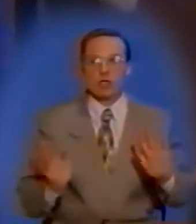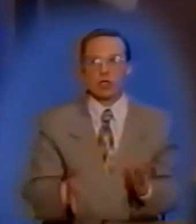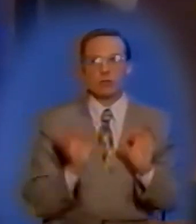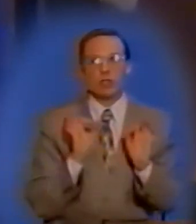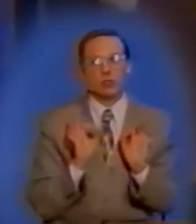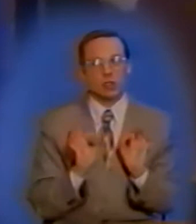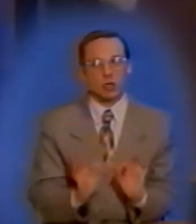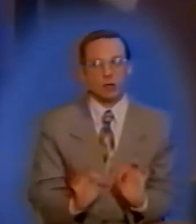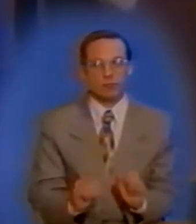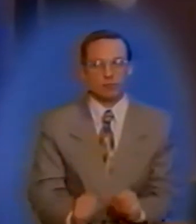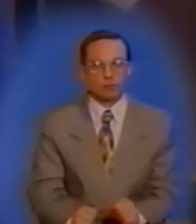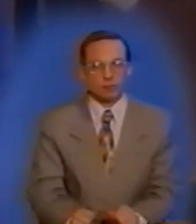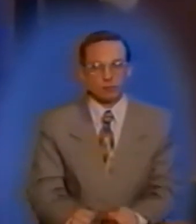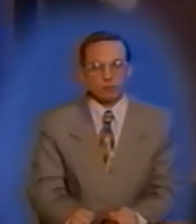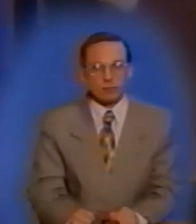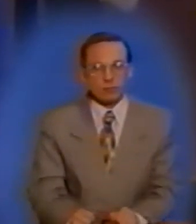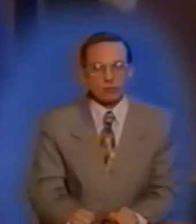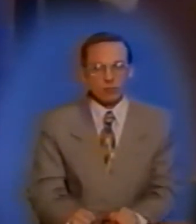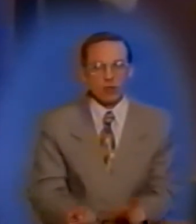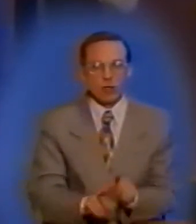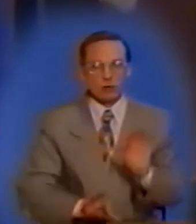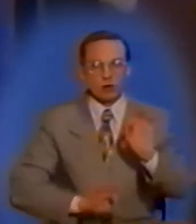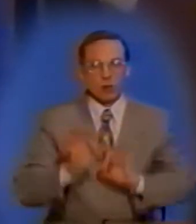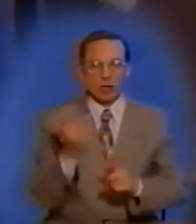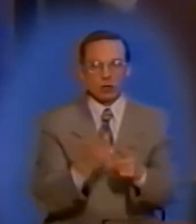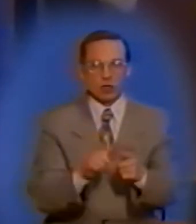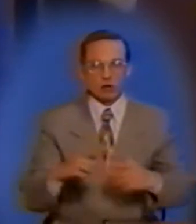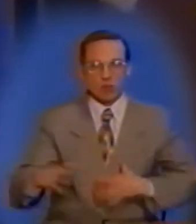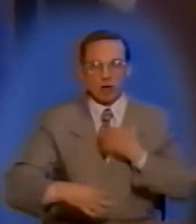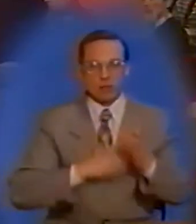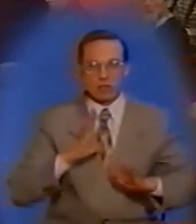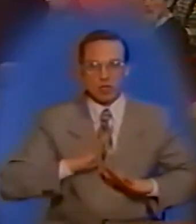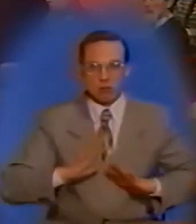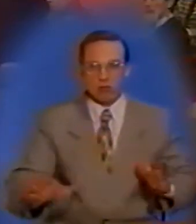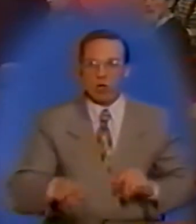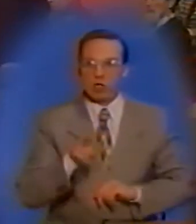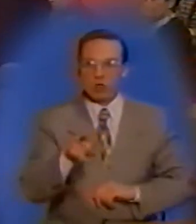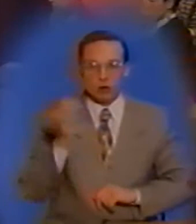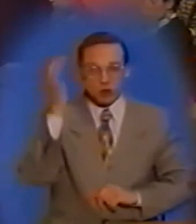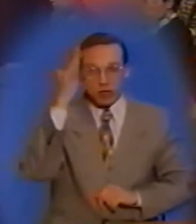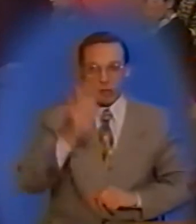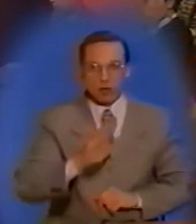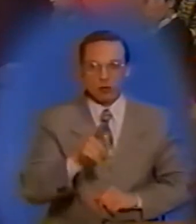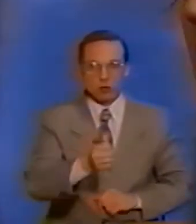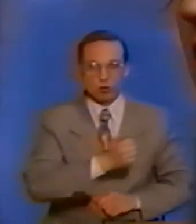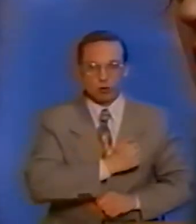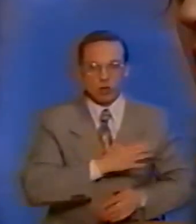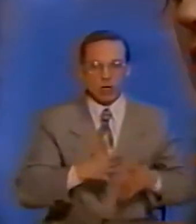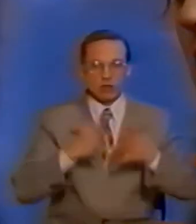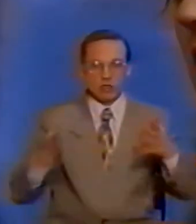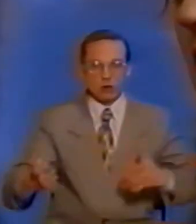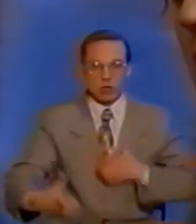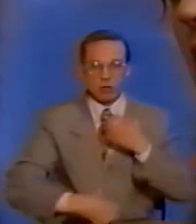tikrai taip susinormalizavo, kad dėl to baimės nebuvo. Ir jūs nemanot, kad jūs turi didžiausią